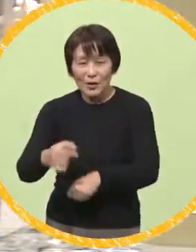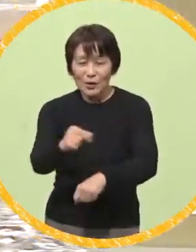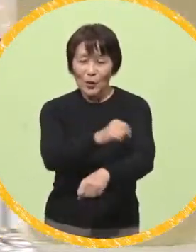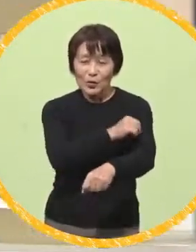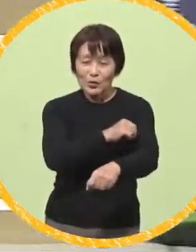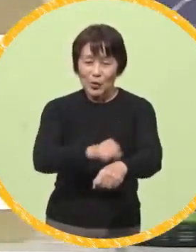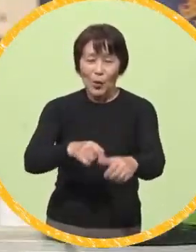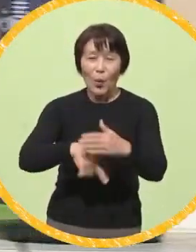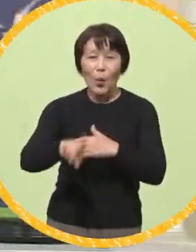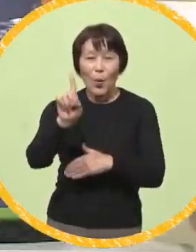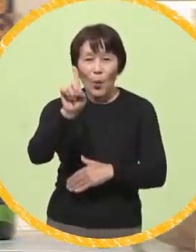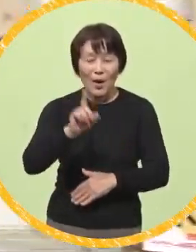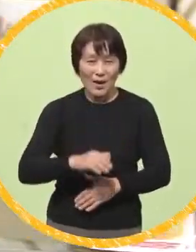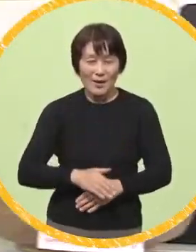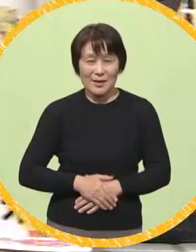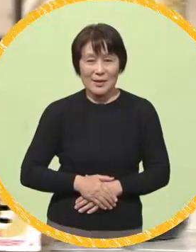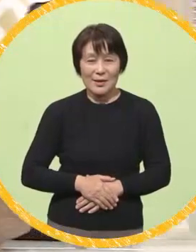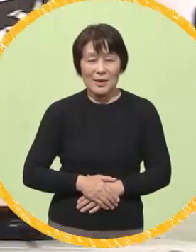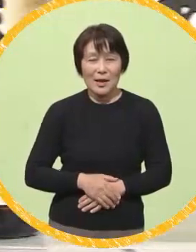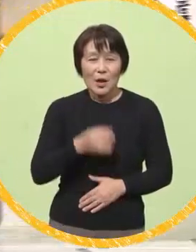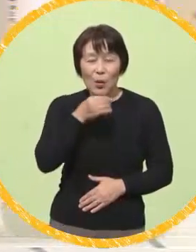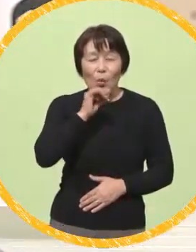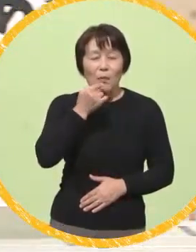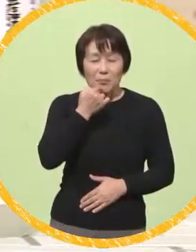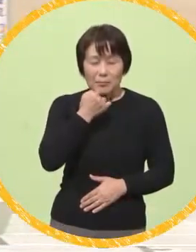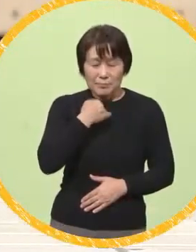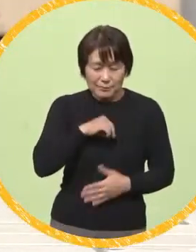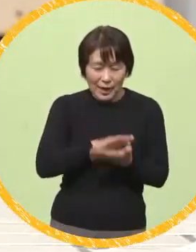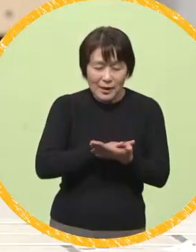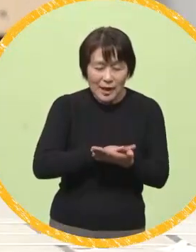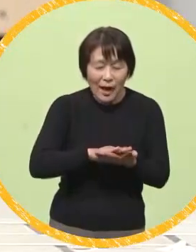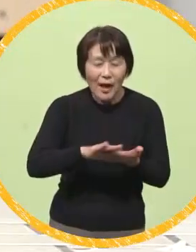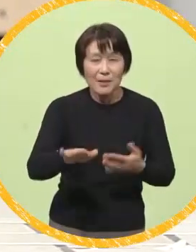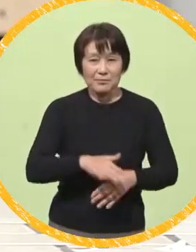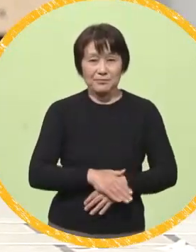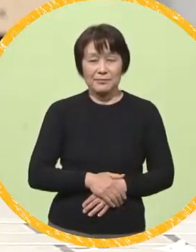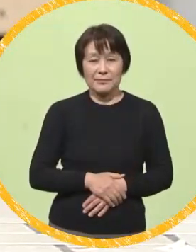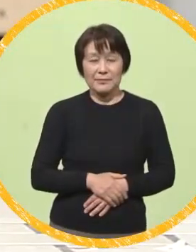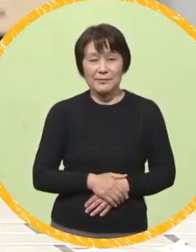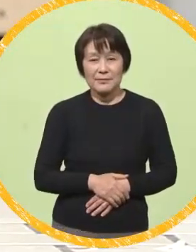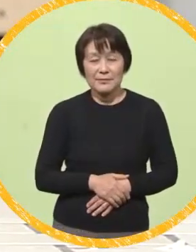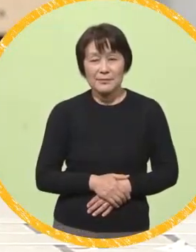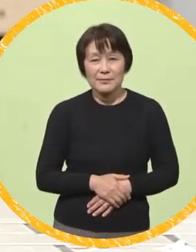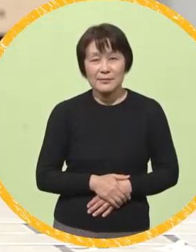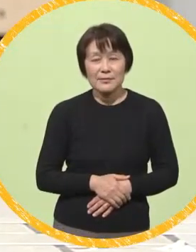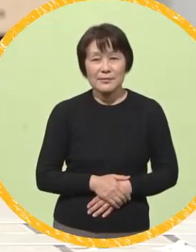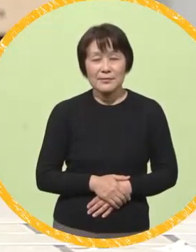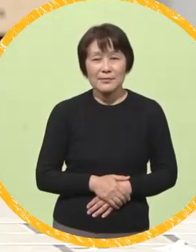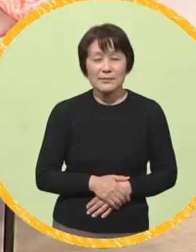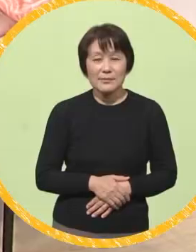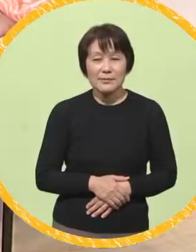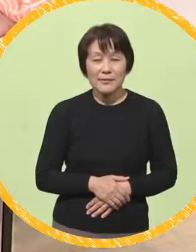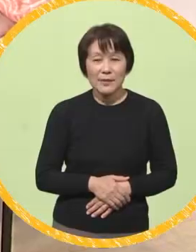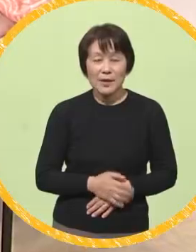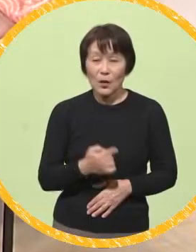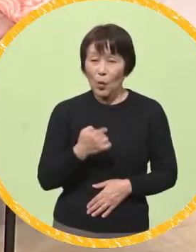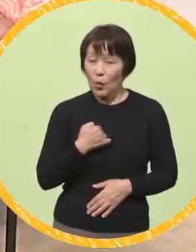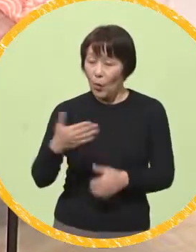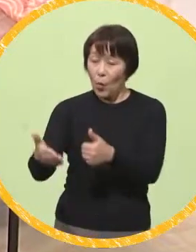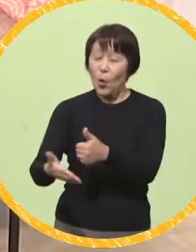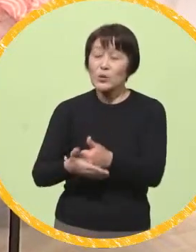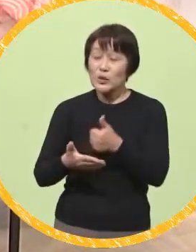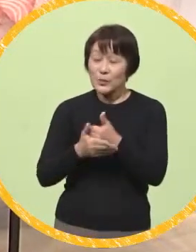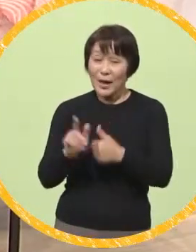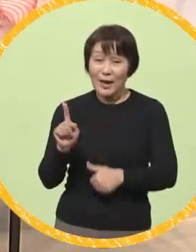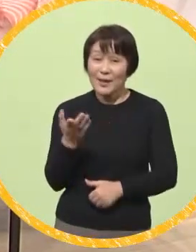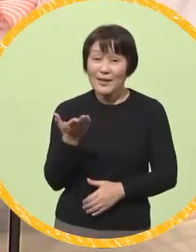ているのを言えるのは、こう口当たりが綺麗な日本酒が多いことかなというふうに思ってます。 今日私たちがちょっとおす